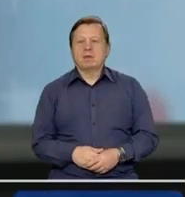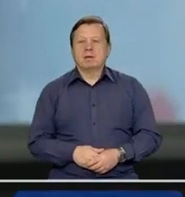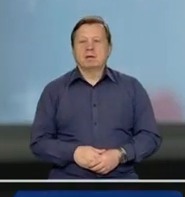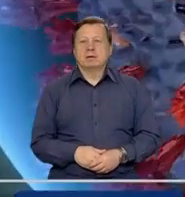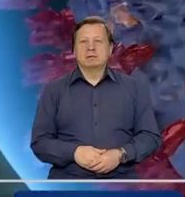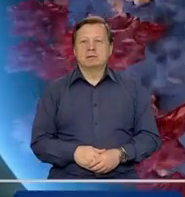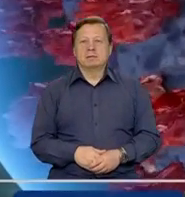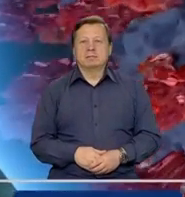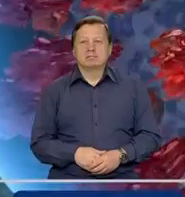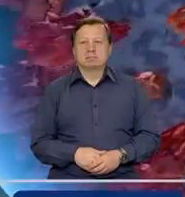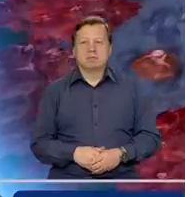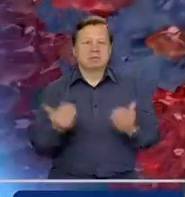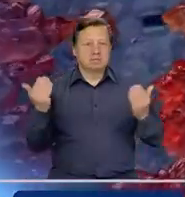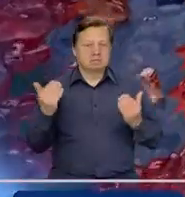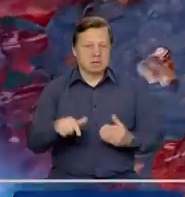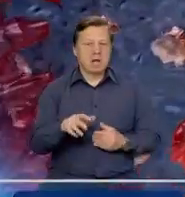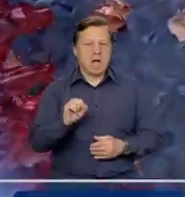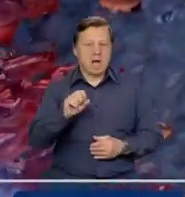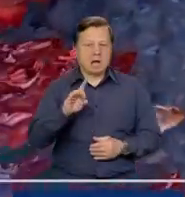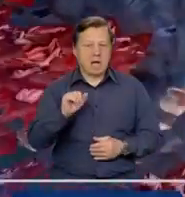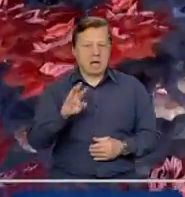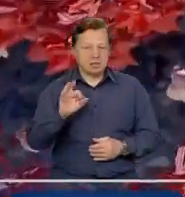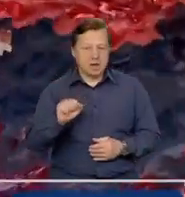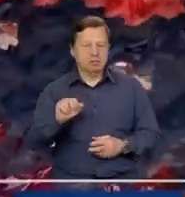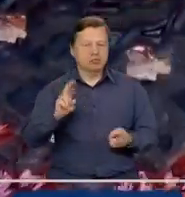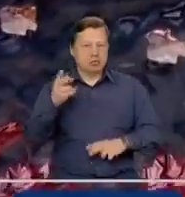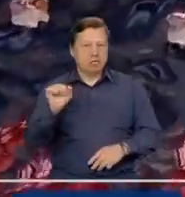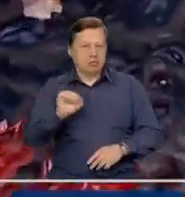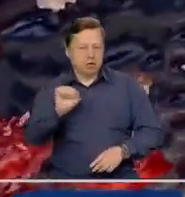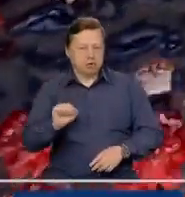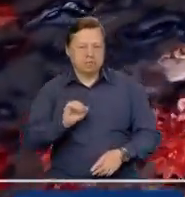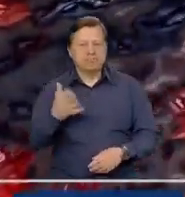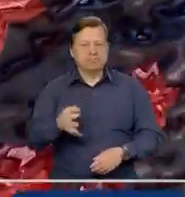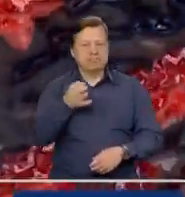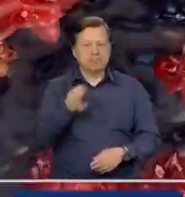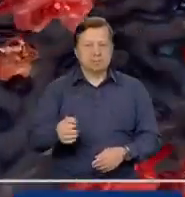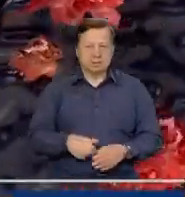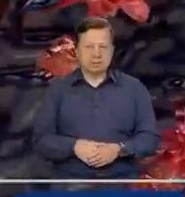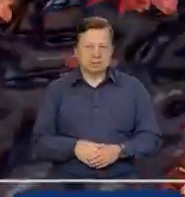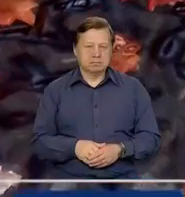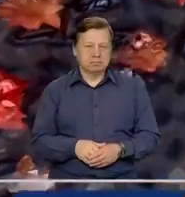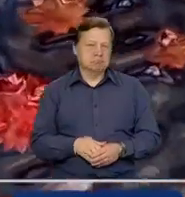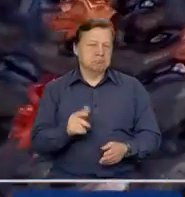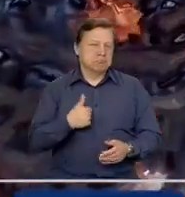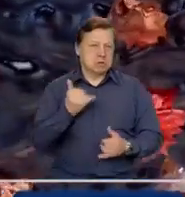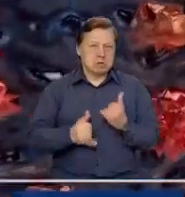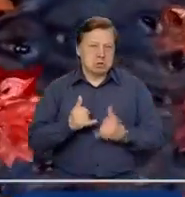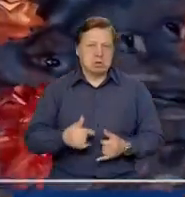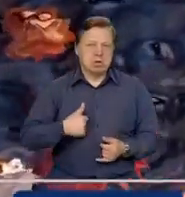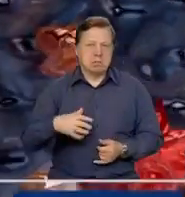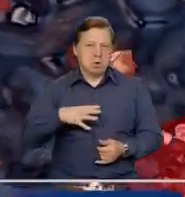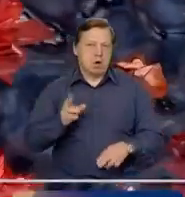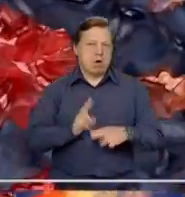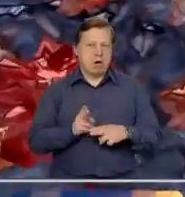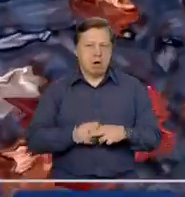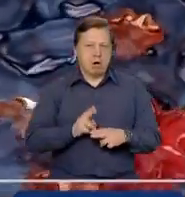pytanie. Dzień dobry, tutaj Agata z Wrocławia. Chciałam zapytać, czy jeżeli przeszłam taką chorobę